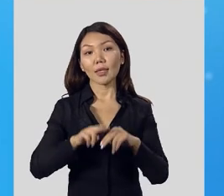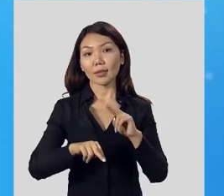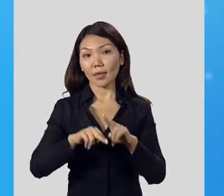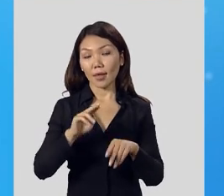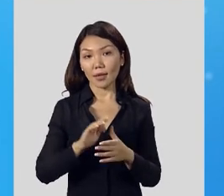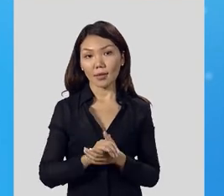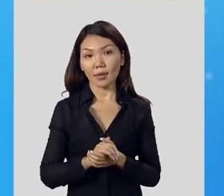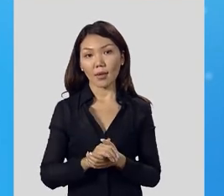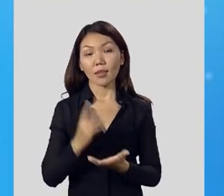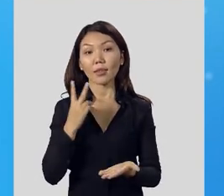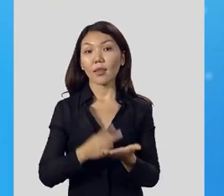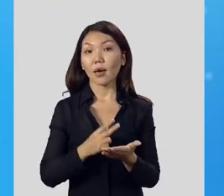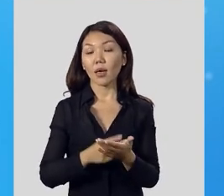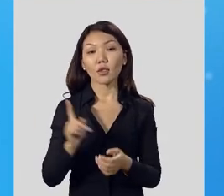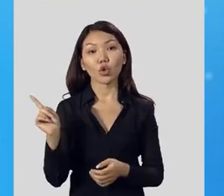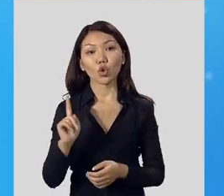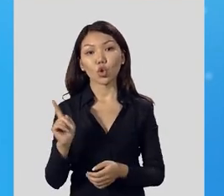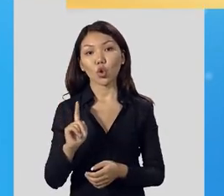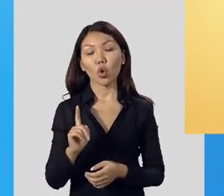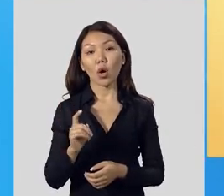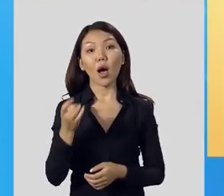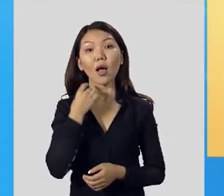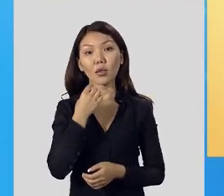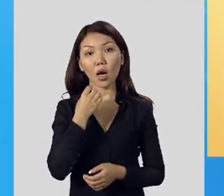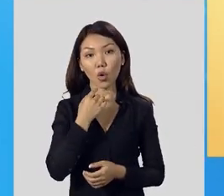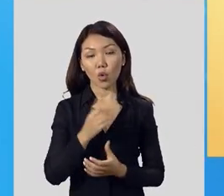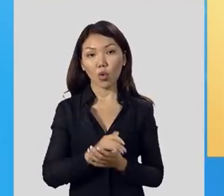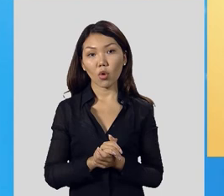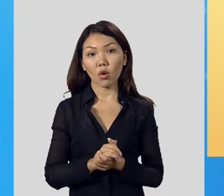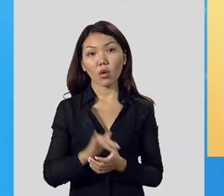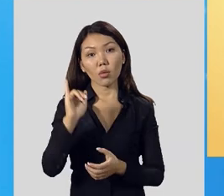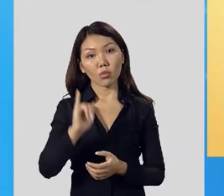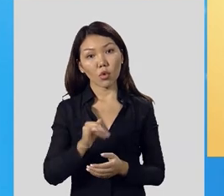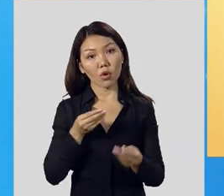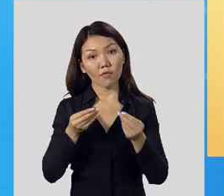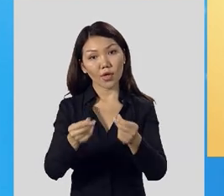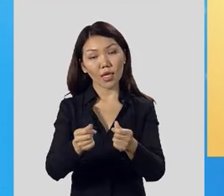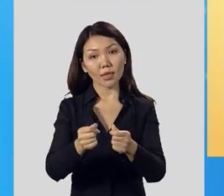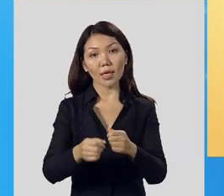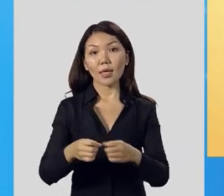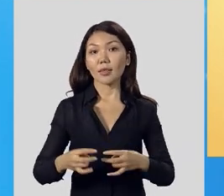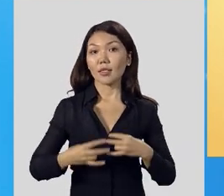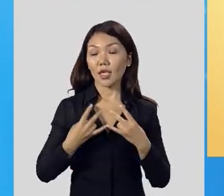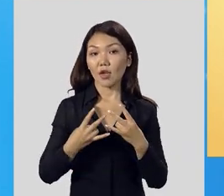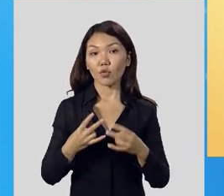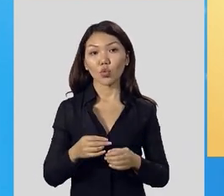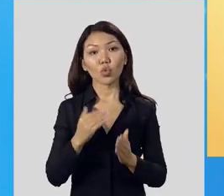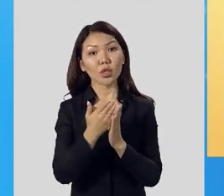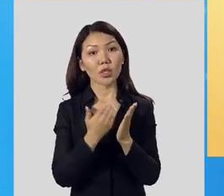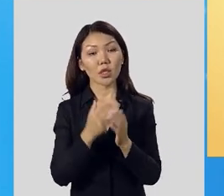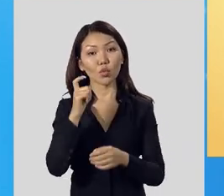Доказано, что алкоголь негативно влияет на нервную систему человека.